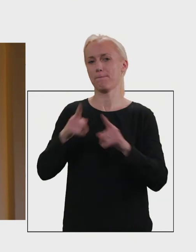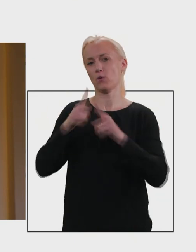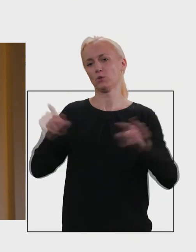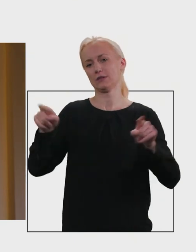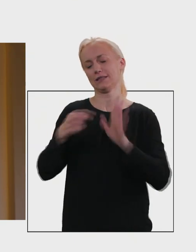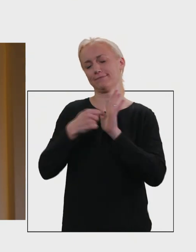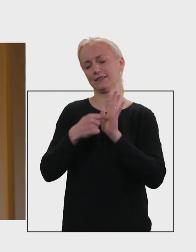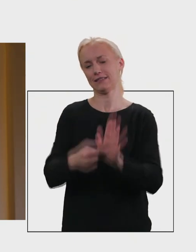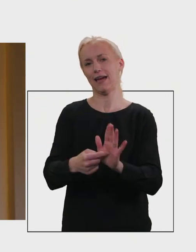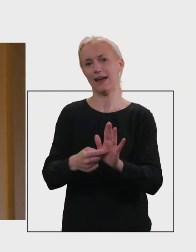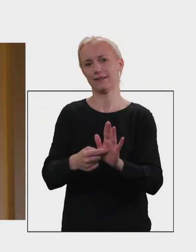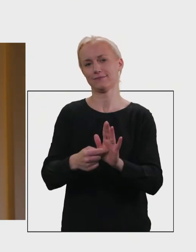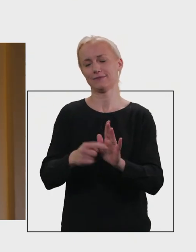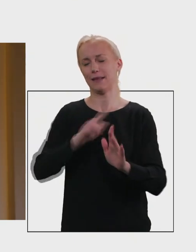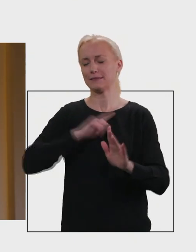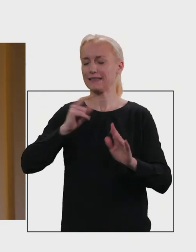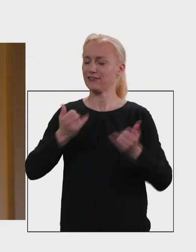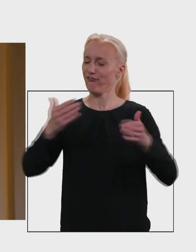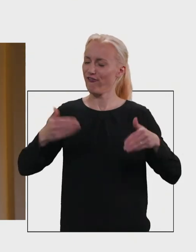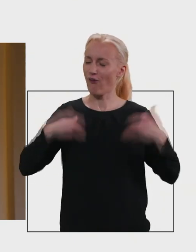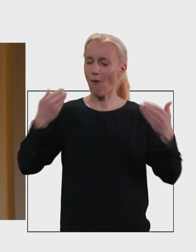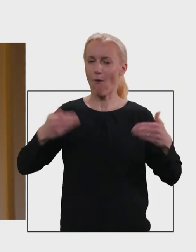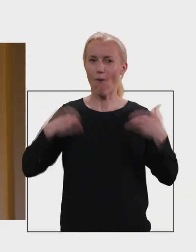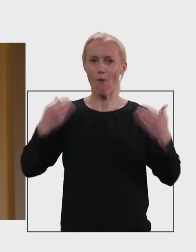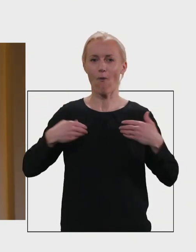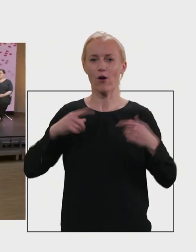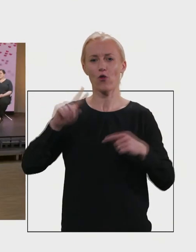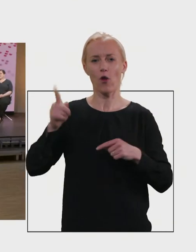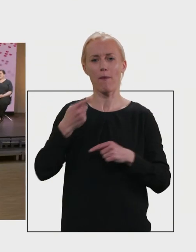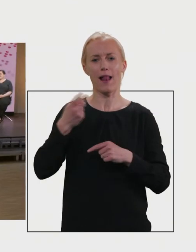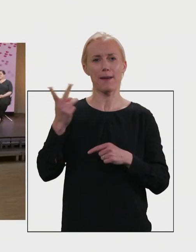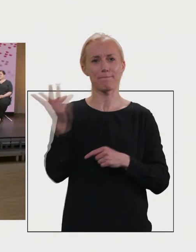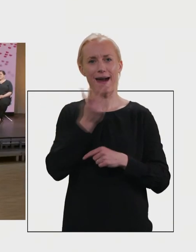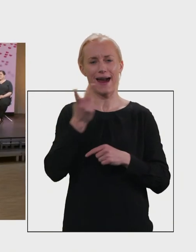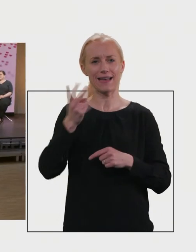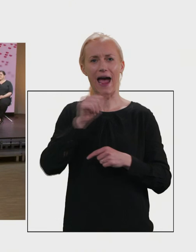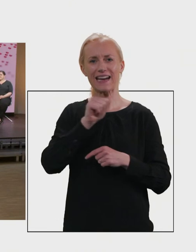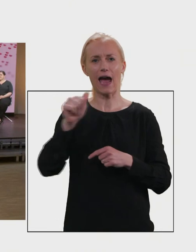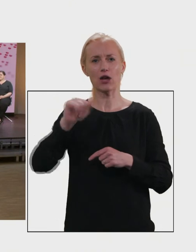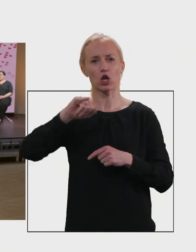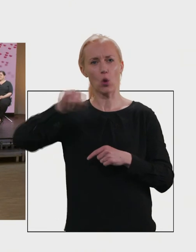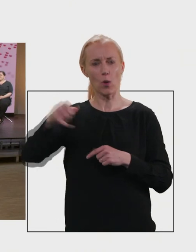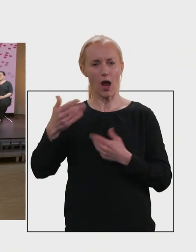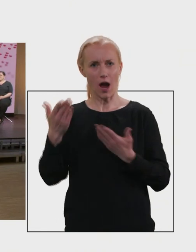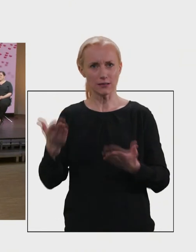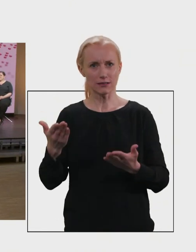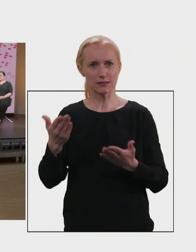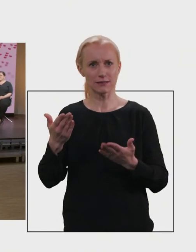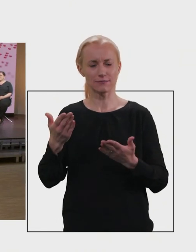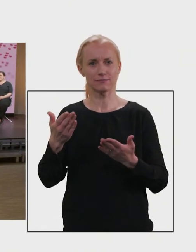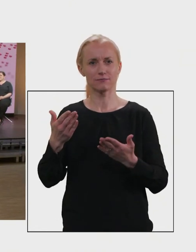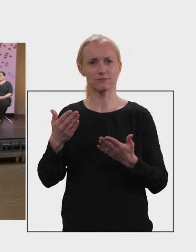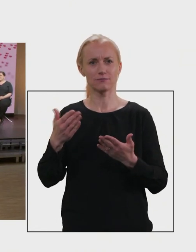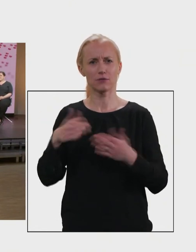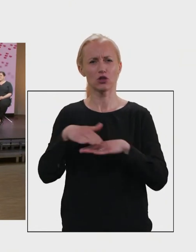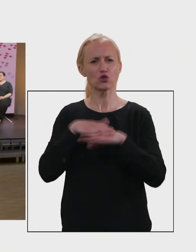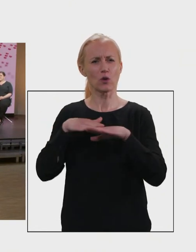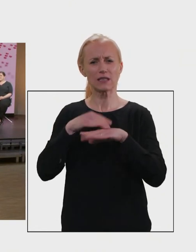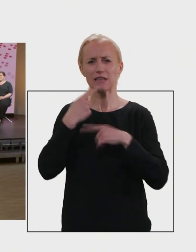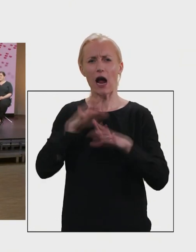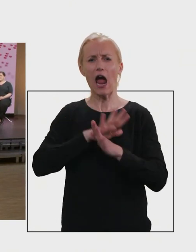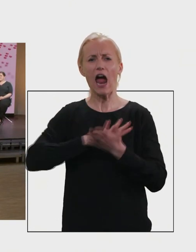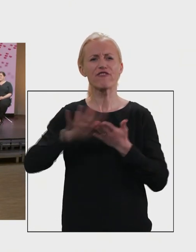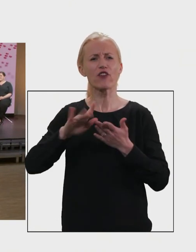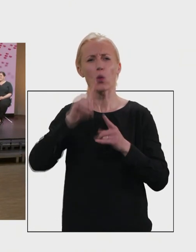da freue ich mich jetzt ganz besonders drauf. Nochmal Ariane Jesulat und Jonas Hauer und, Entschuldigung, aber ich sage einfach nur der